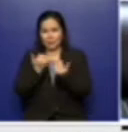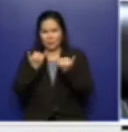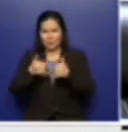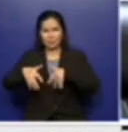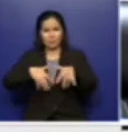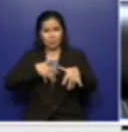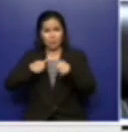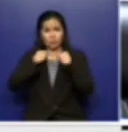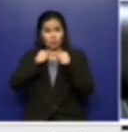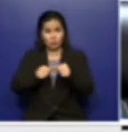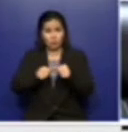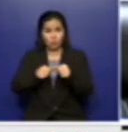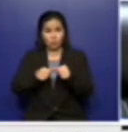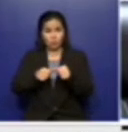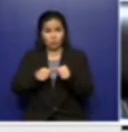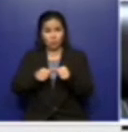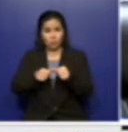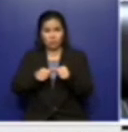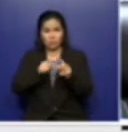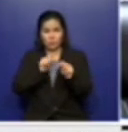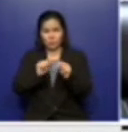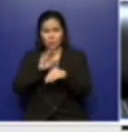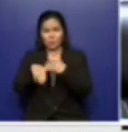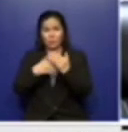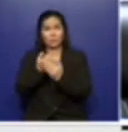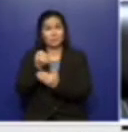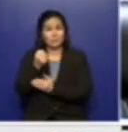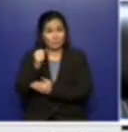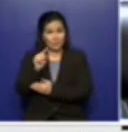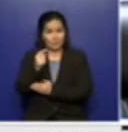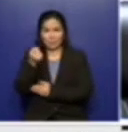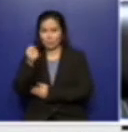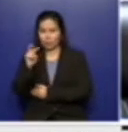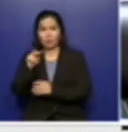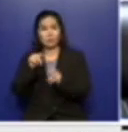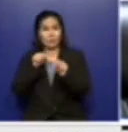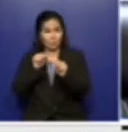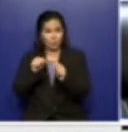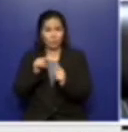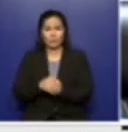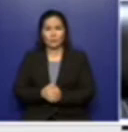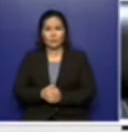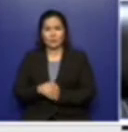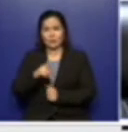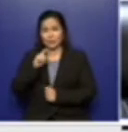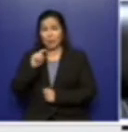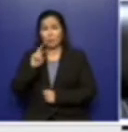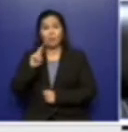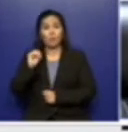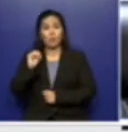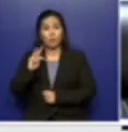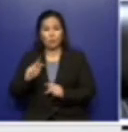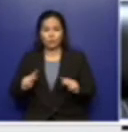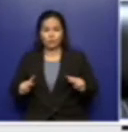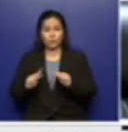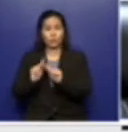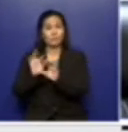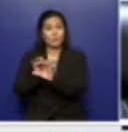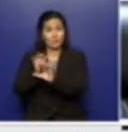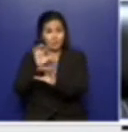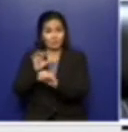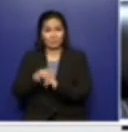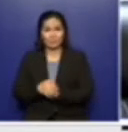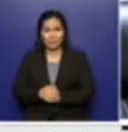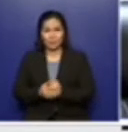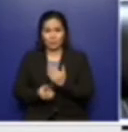าไปอยู่ถึง11ตำบลถึง12ตำบลผมถามว่ารัฐมนตรีว่าการกระทรวงมหาดไทยท่านจ